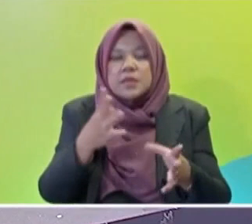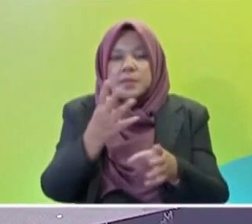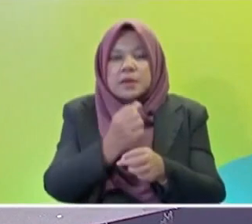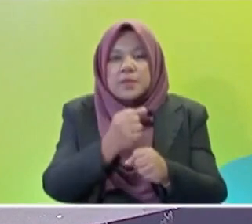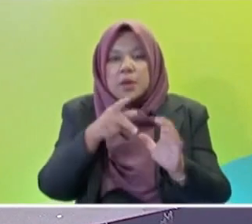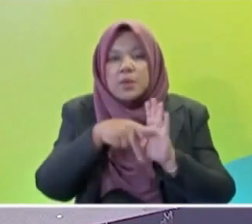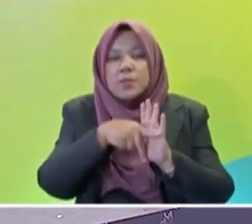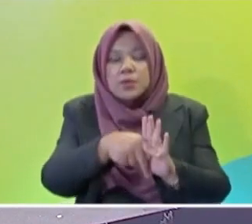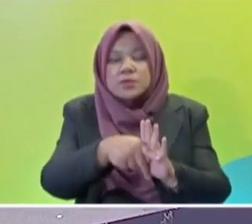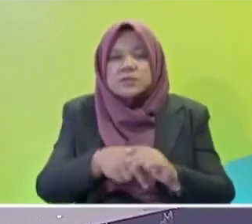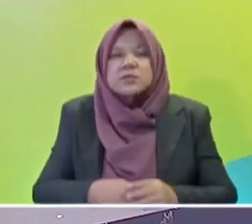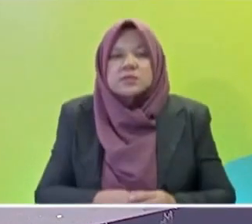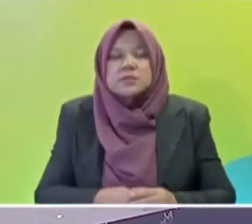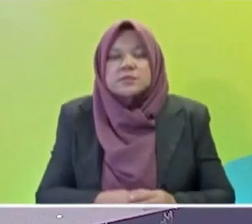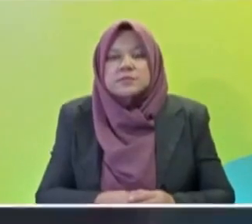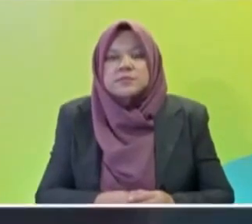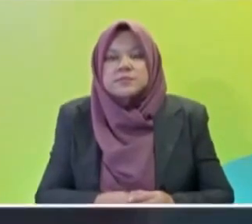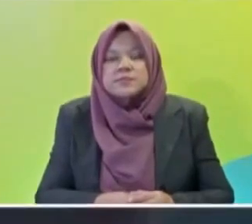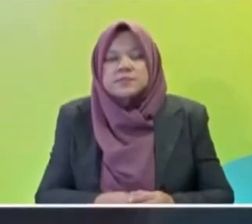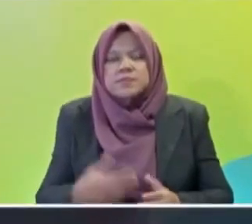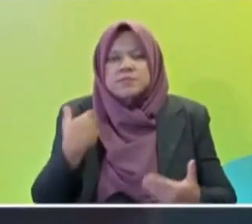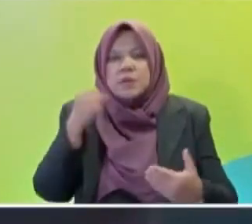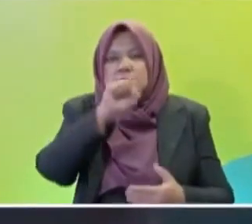ataupun penerbitan meja tersebut